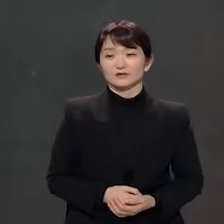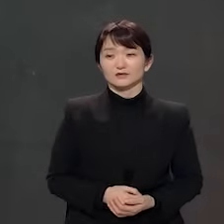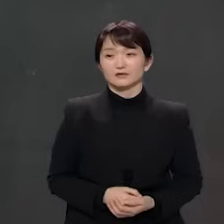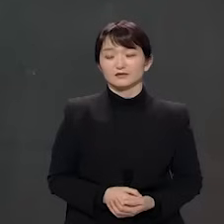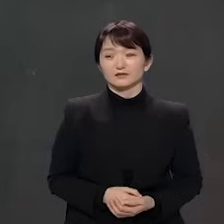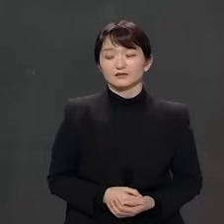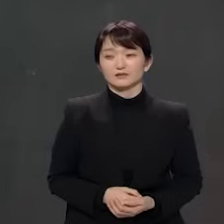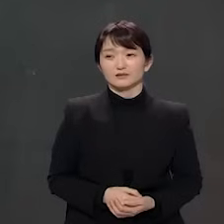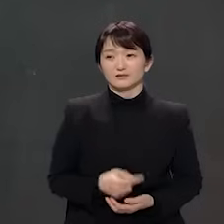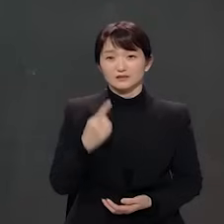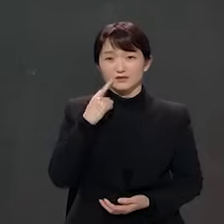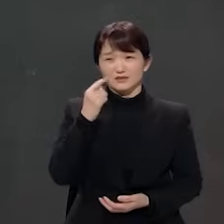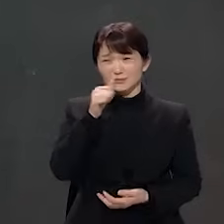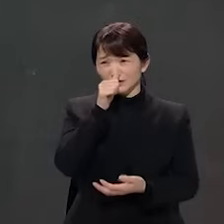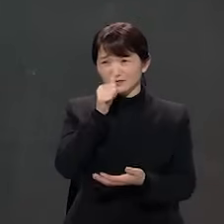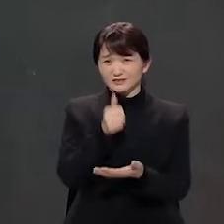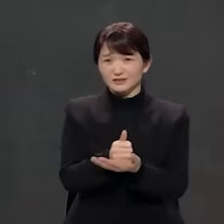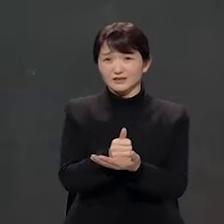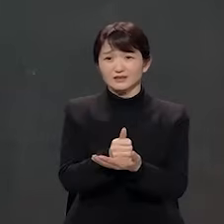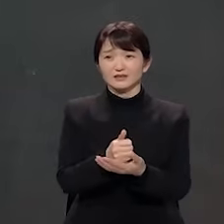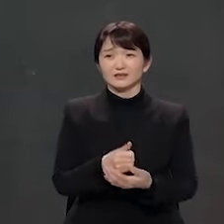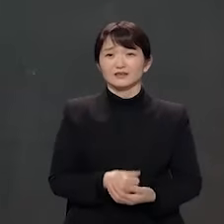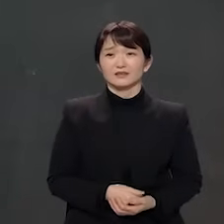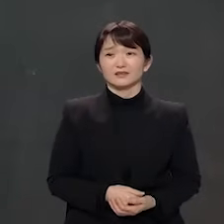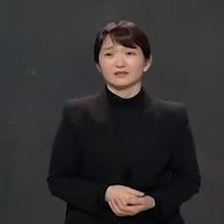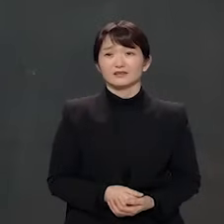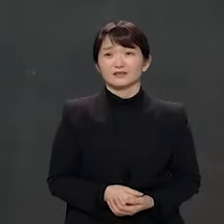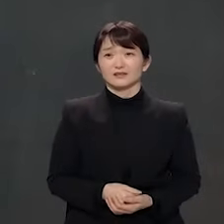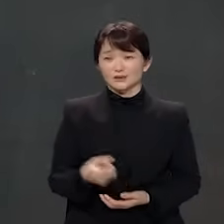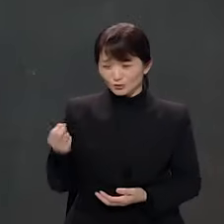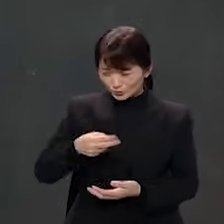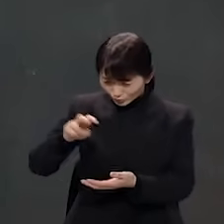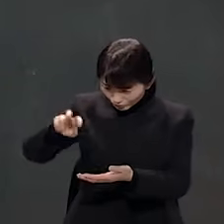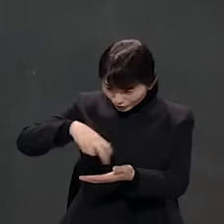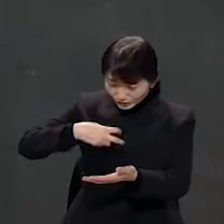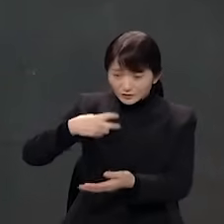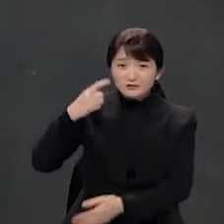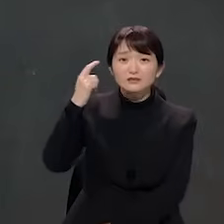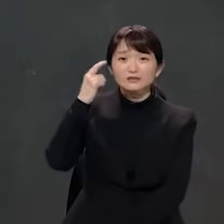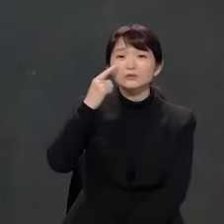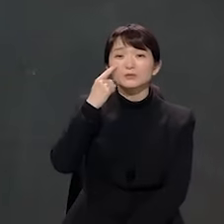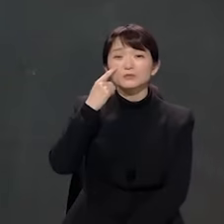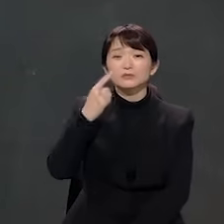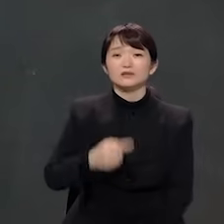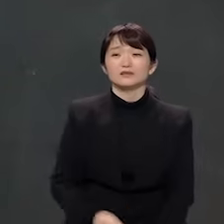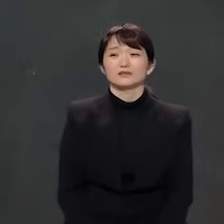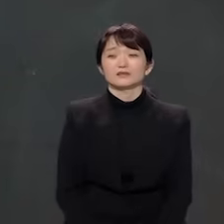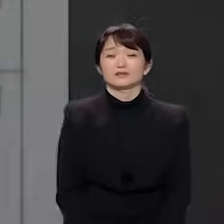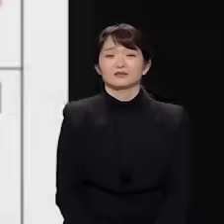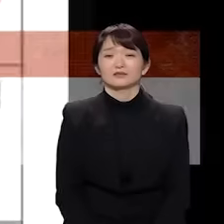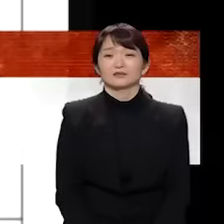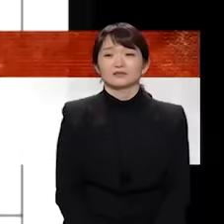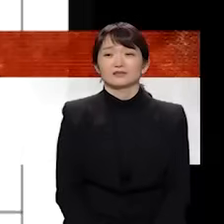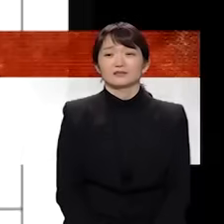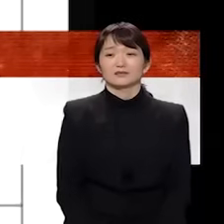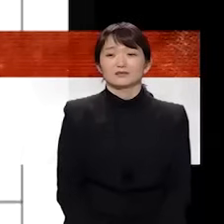예 협 박제 문자가 또 왔다는 거예요 들어보세요 예 들어